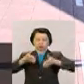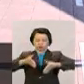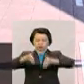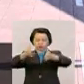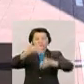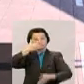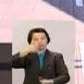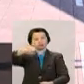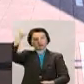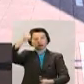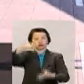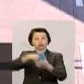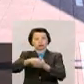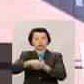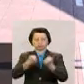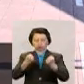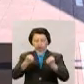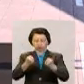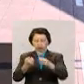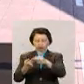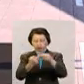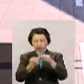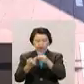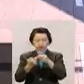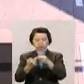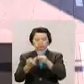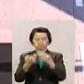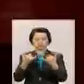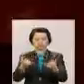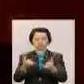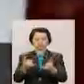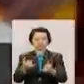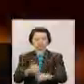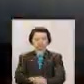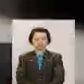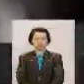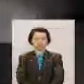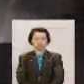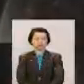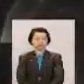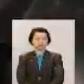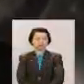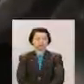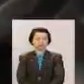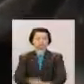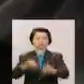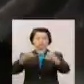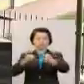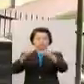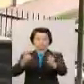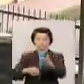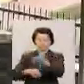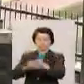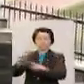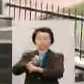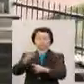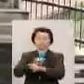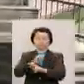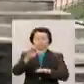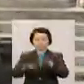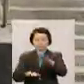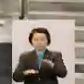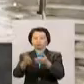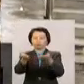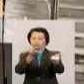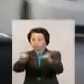terbaik dalam memperkukuhkan peraturan negara kini yang ampuh. Jabatan ini mengamalkan kaedah jejak dan